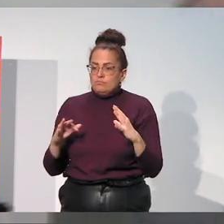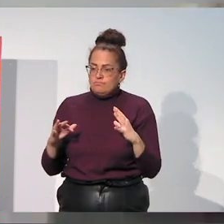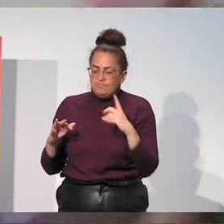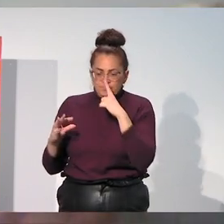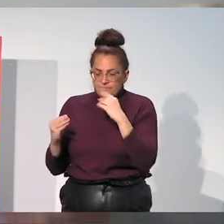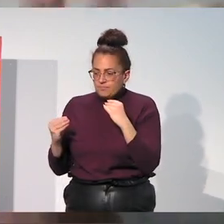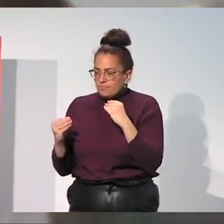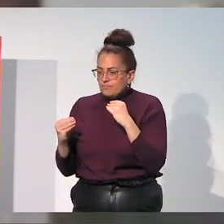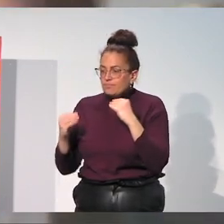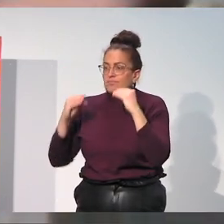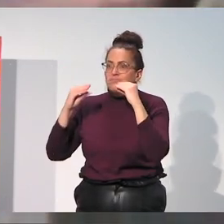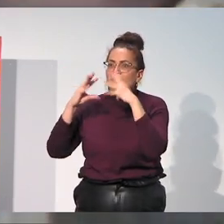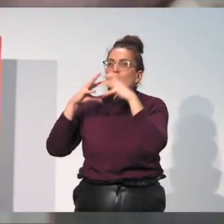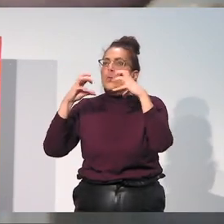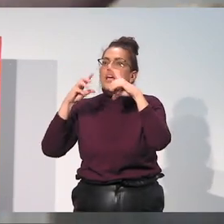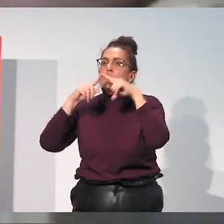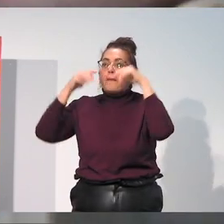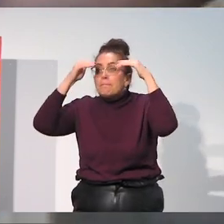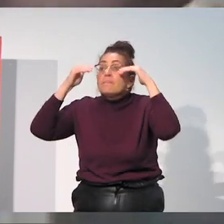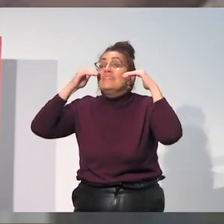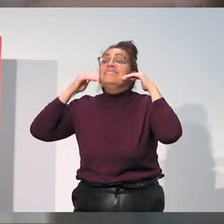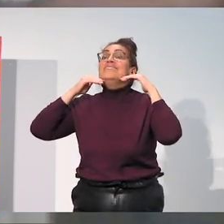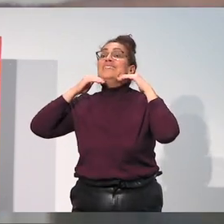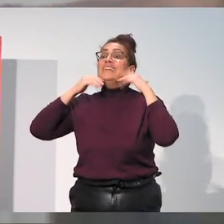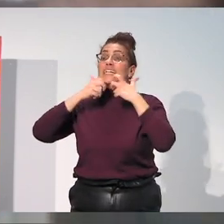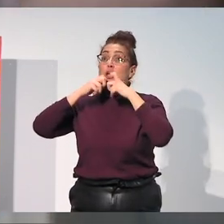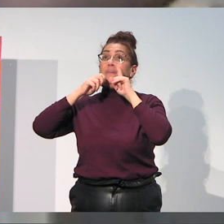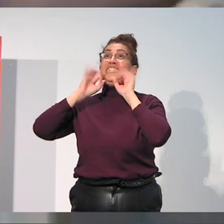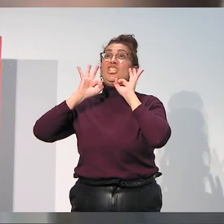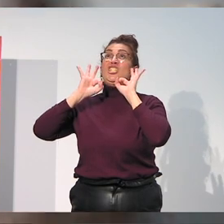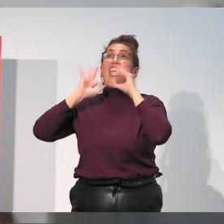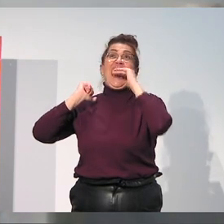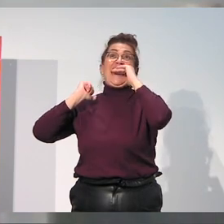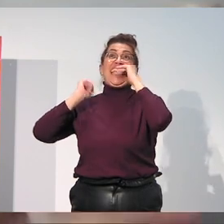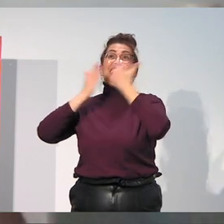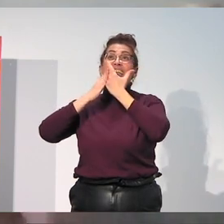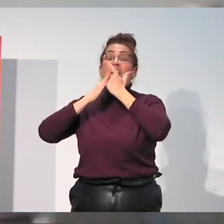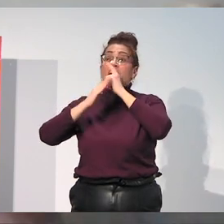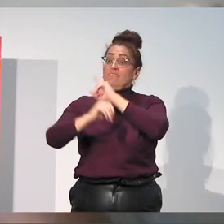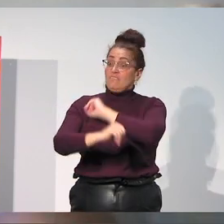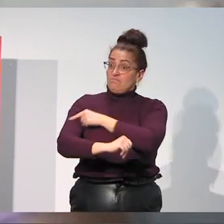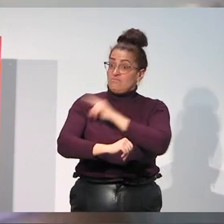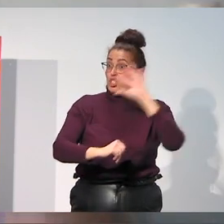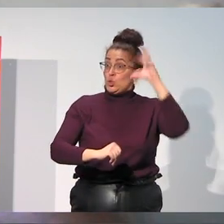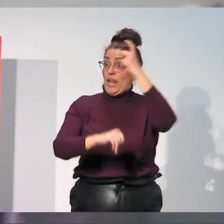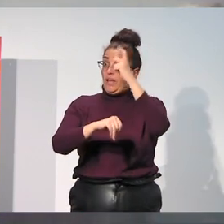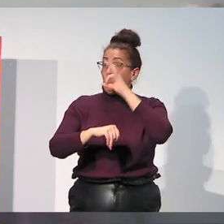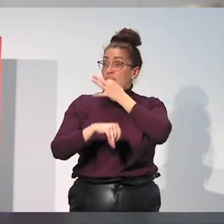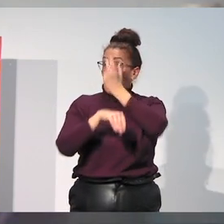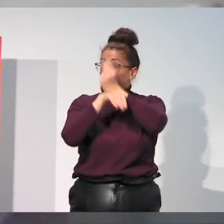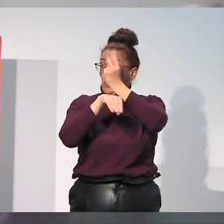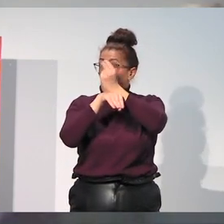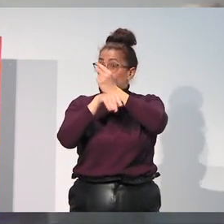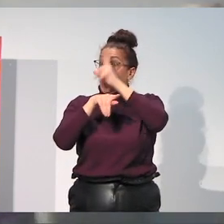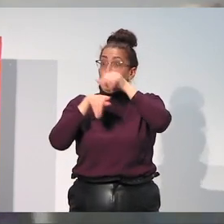de barre de nuages en montrant qu'on pouvait emmagasiner la plus grande quantité d'énergie solaire pour pouvoir bien sûr la rendre aux hommes et avoir cette espèce